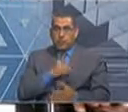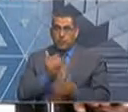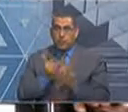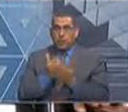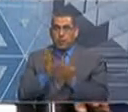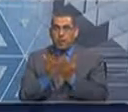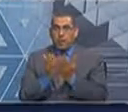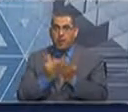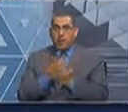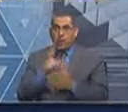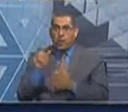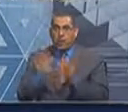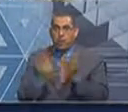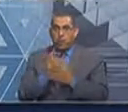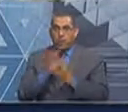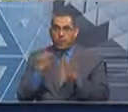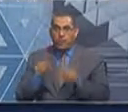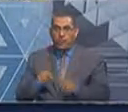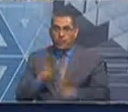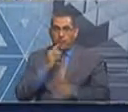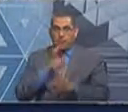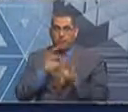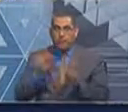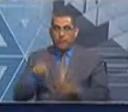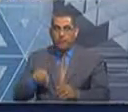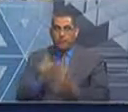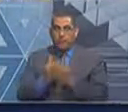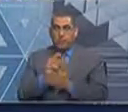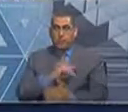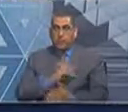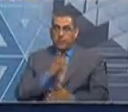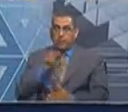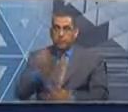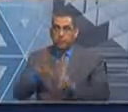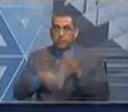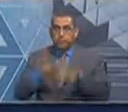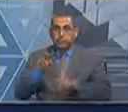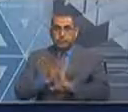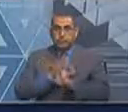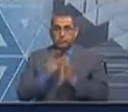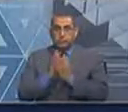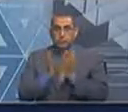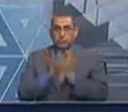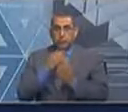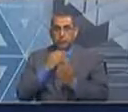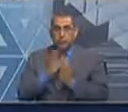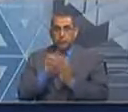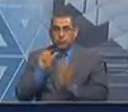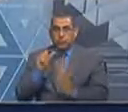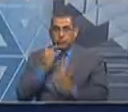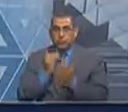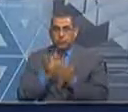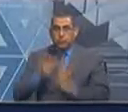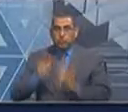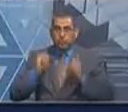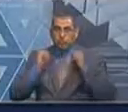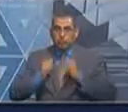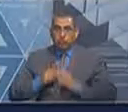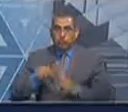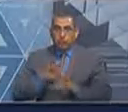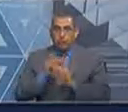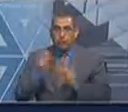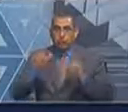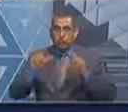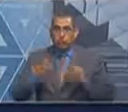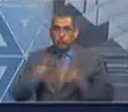اللازمة لكل العام الدراسي. فهنا يوجد كل ما يحتاجه الطالب المدرسي من كراسات وكشاكيل وزي مدرسية وشنط أيضا.